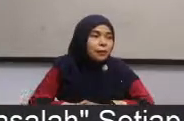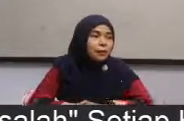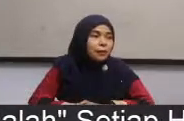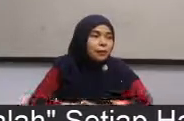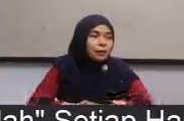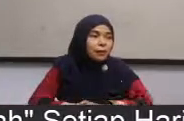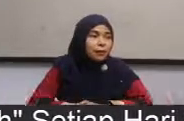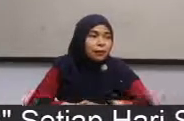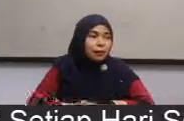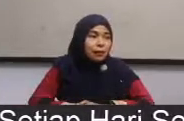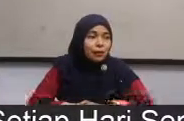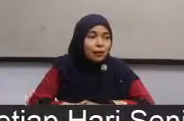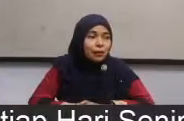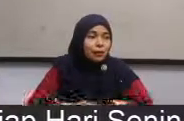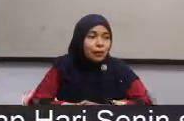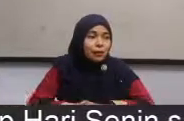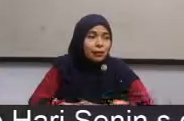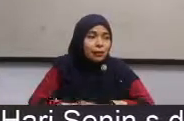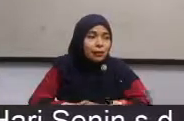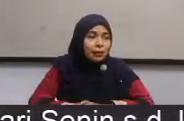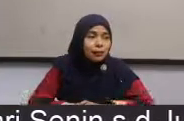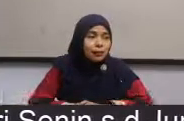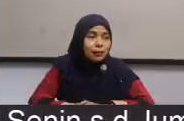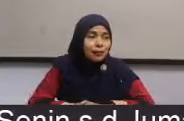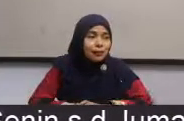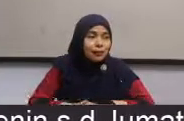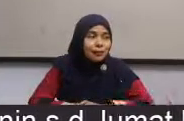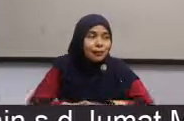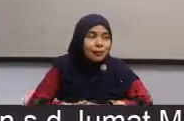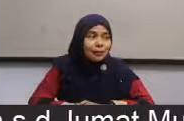sila-sila Pancasila masih hafal kan ya Pancasila